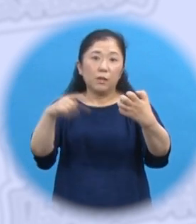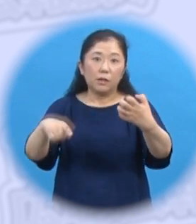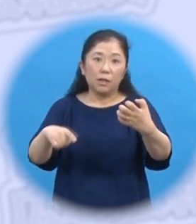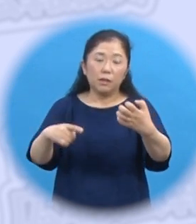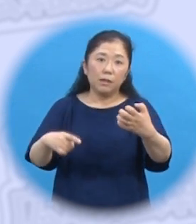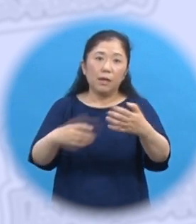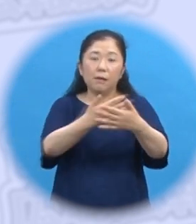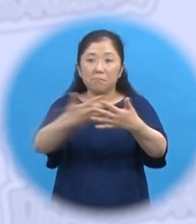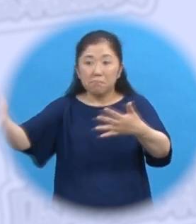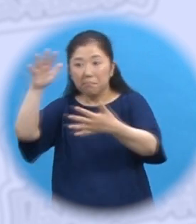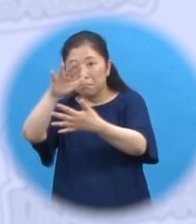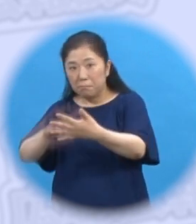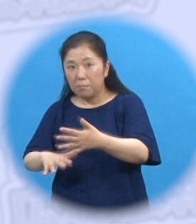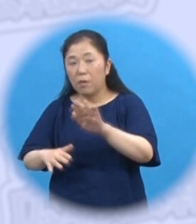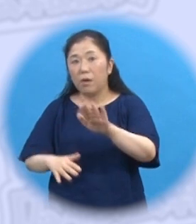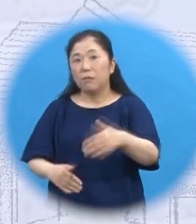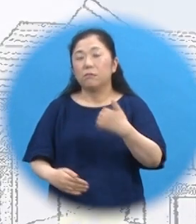っている必要があります。